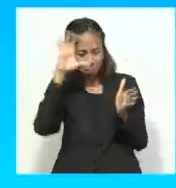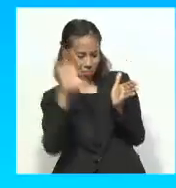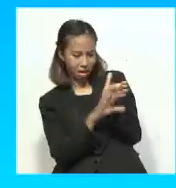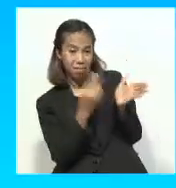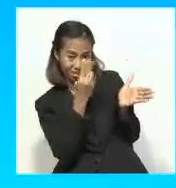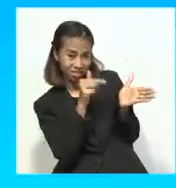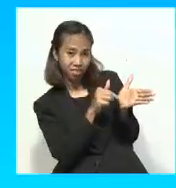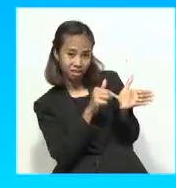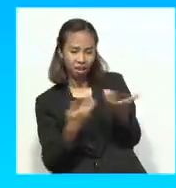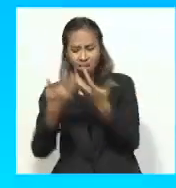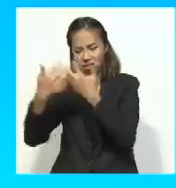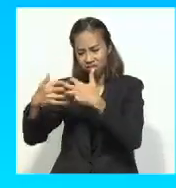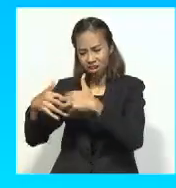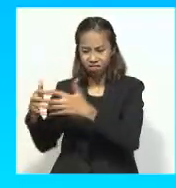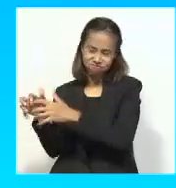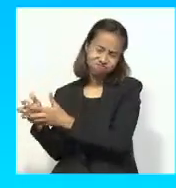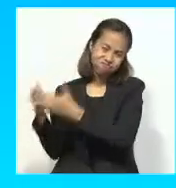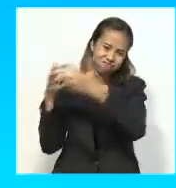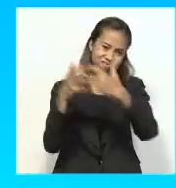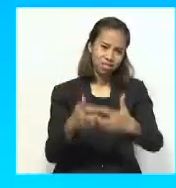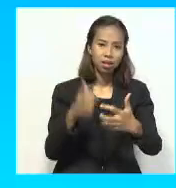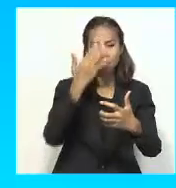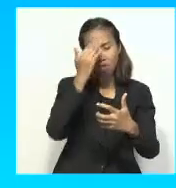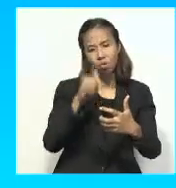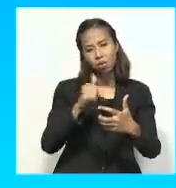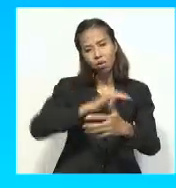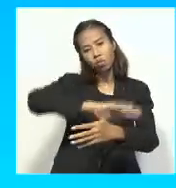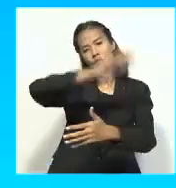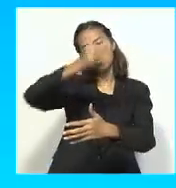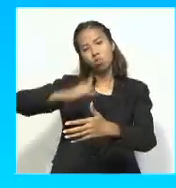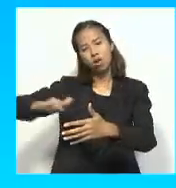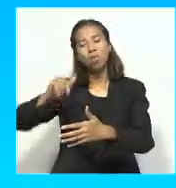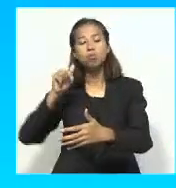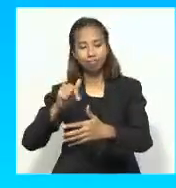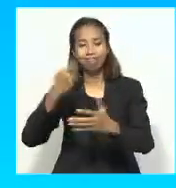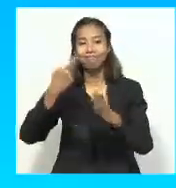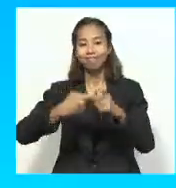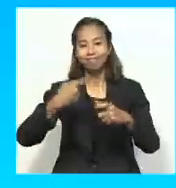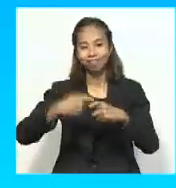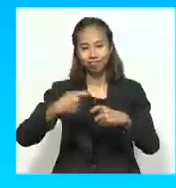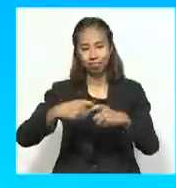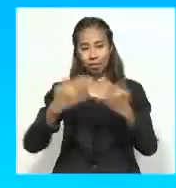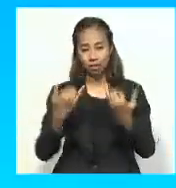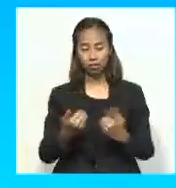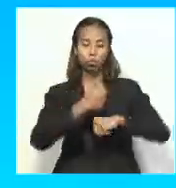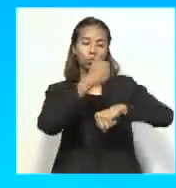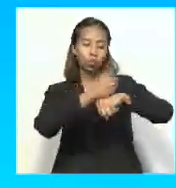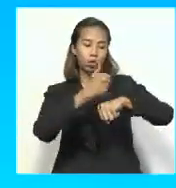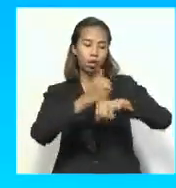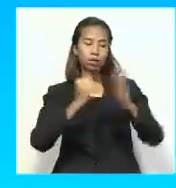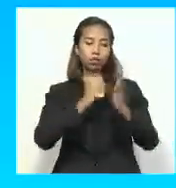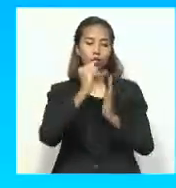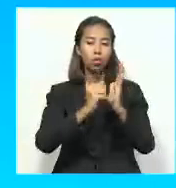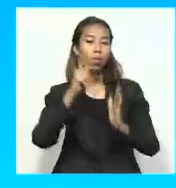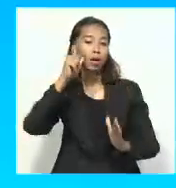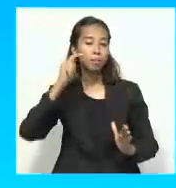เครื่องจักรก็ยังทำงานได้ไม่เต็มที่เพราะว่าพื้นที่เป็นหุบเขาอยู่นะคะทางผู้ว่าราชการจังหวัดแม่ฮ่องสอนนายสิริ